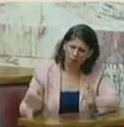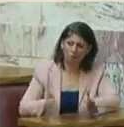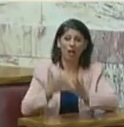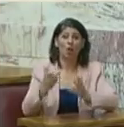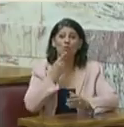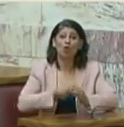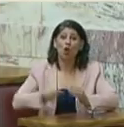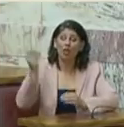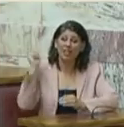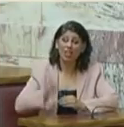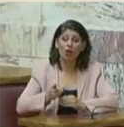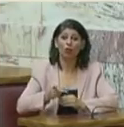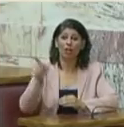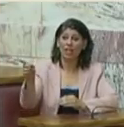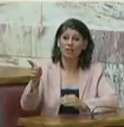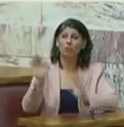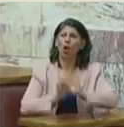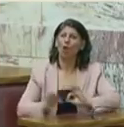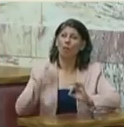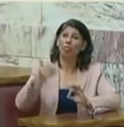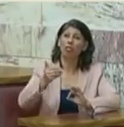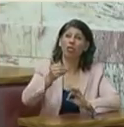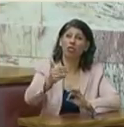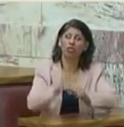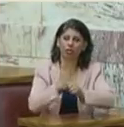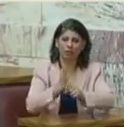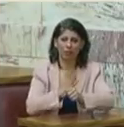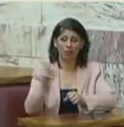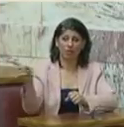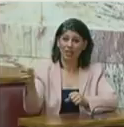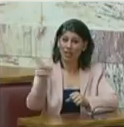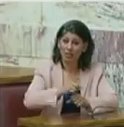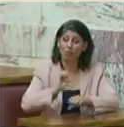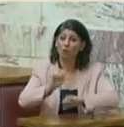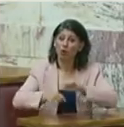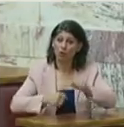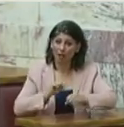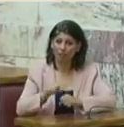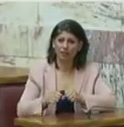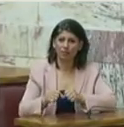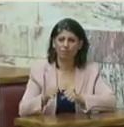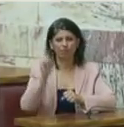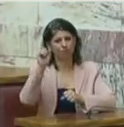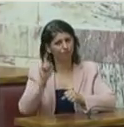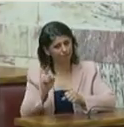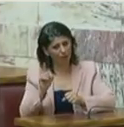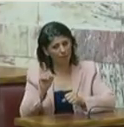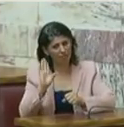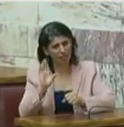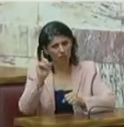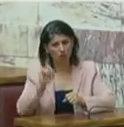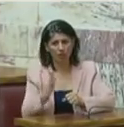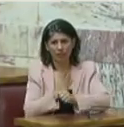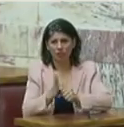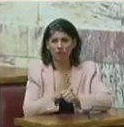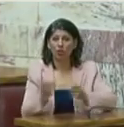από τις καταστροφολογικές σας προβλέψεις προσπαθήσατε κιόλας την πιθανότητα της καταστροφής να την